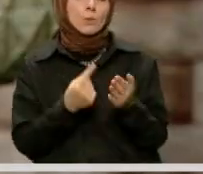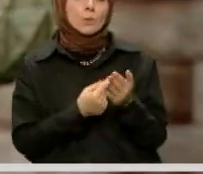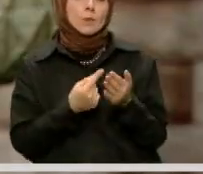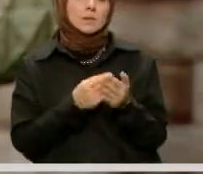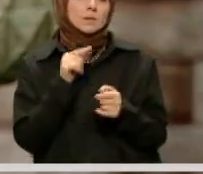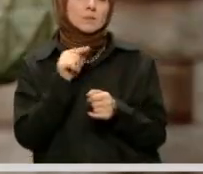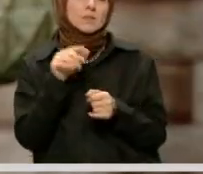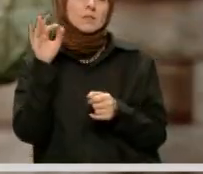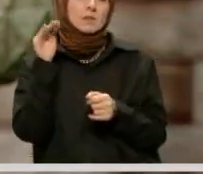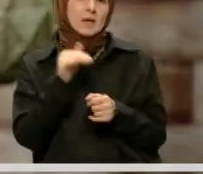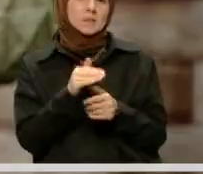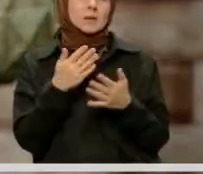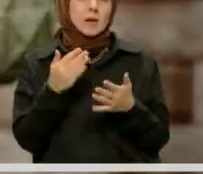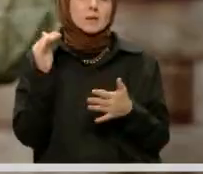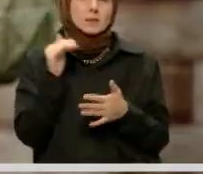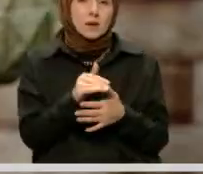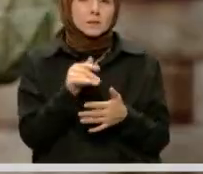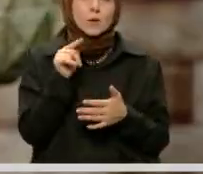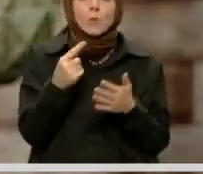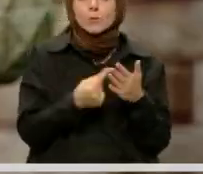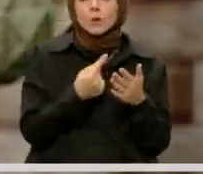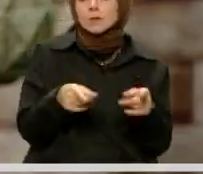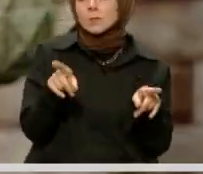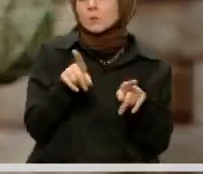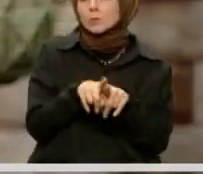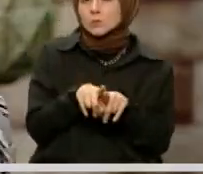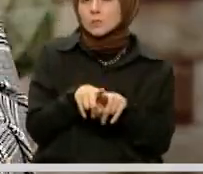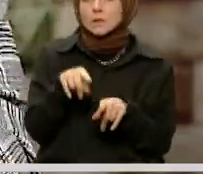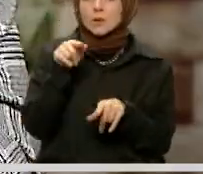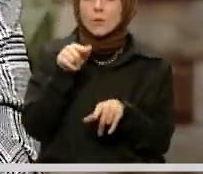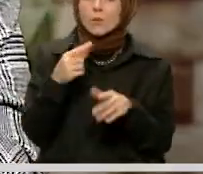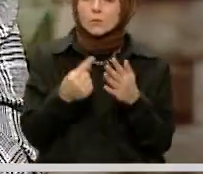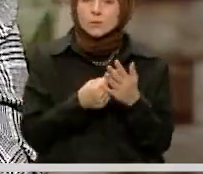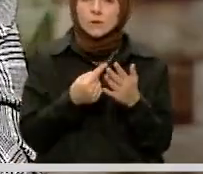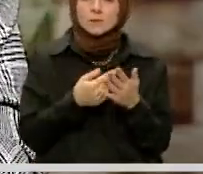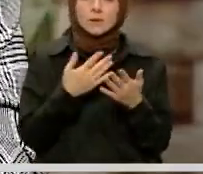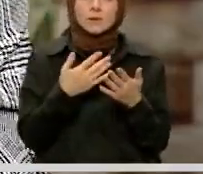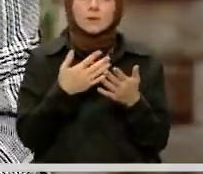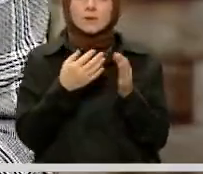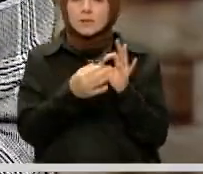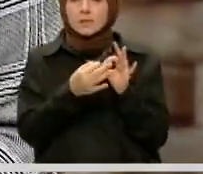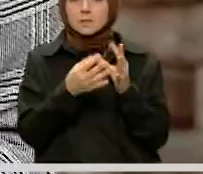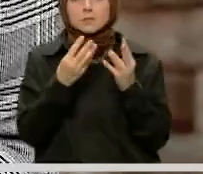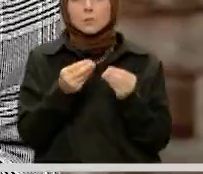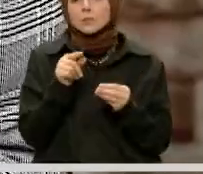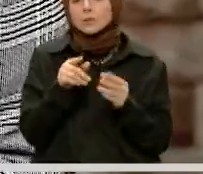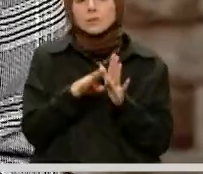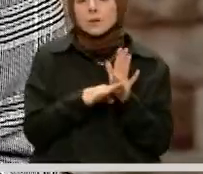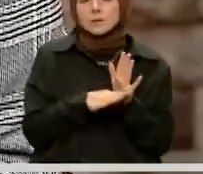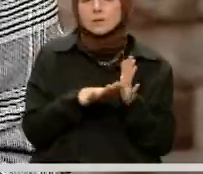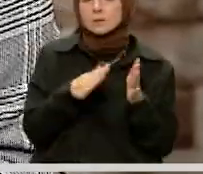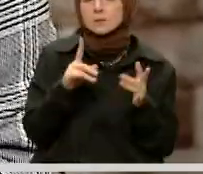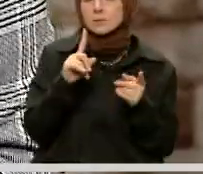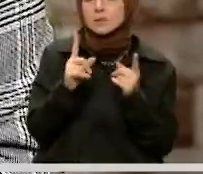gelse derken geldi zaten. O Kur'an'la bir buluşsan, o Kur'an'la bir hemhal olsan, acaba senin hayatın nasıl bir dönüşüm